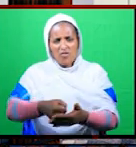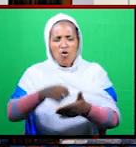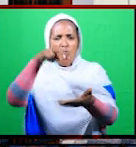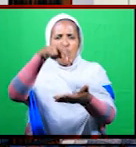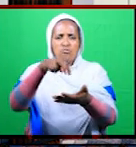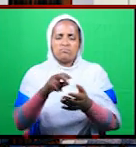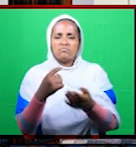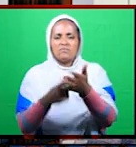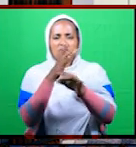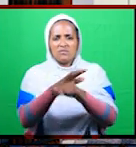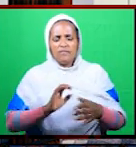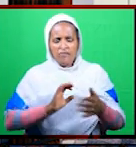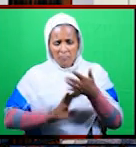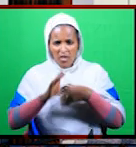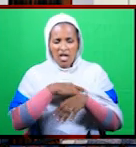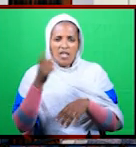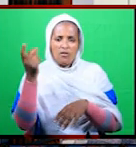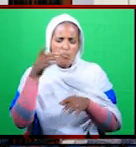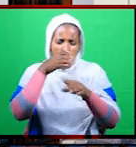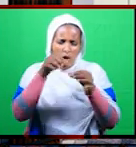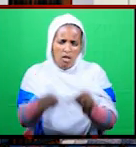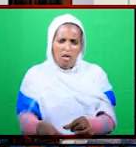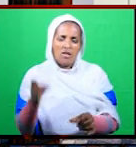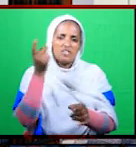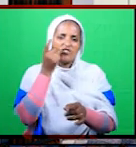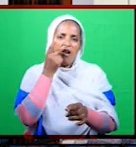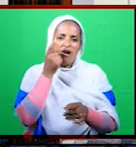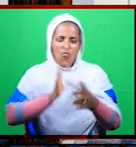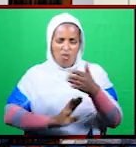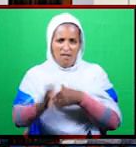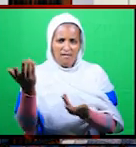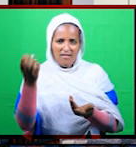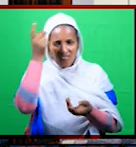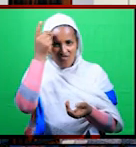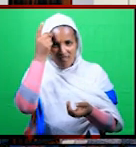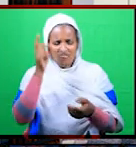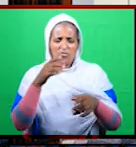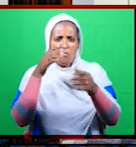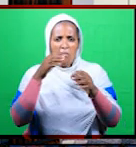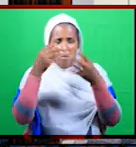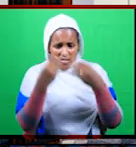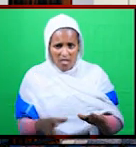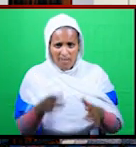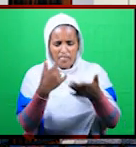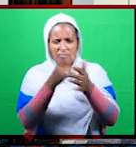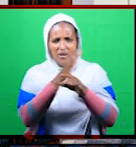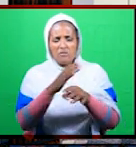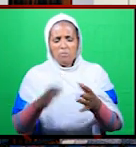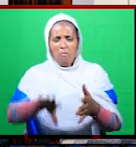ስለተቋቋሙት ያ የመሃንነት ይስሐቅን የመሰለ ልጅ በመሰጠት ተቀርፏል። ማጣትም በኋላ